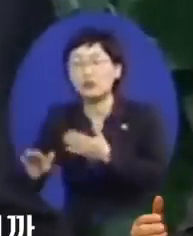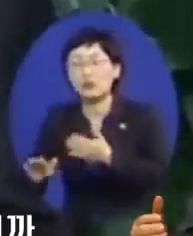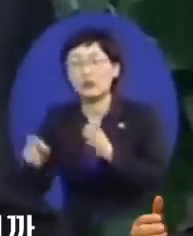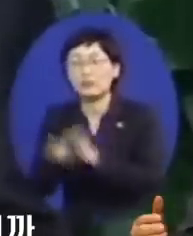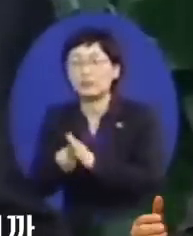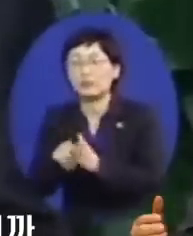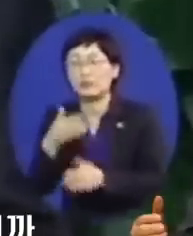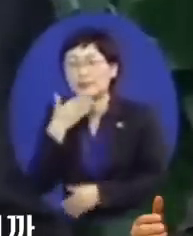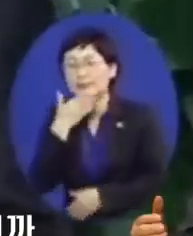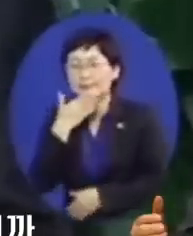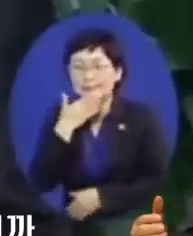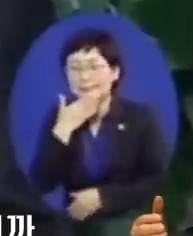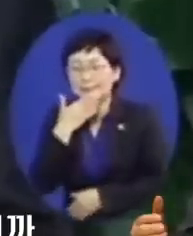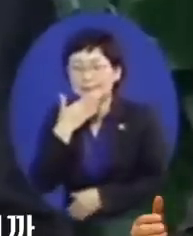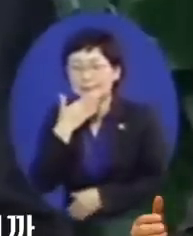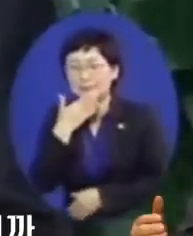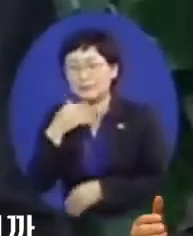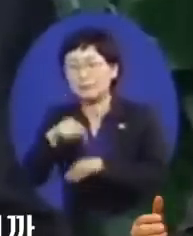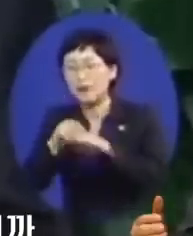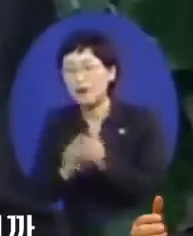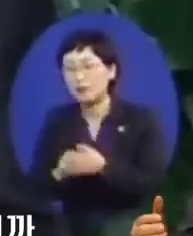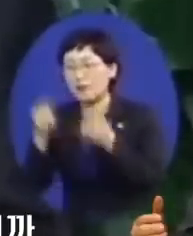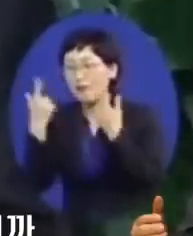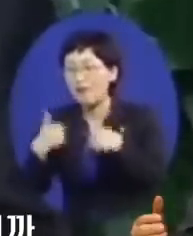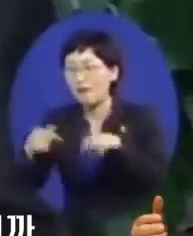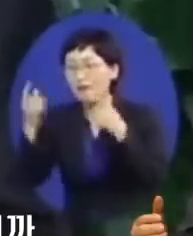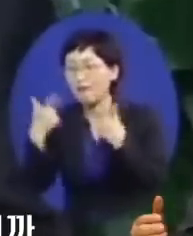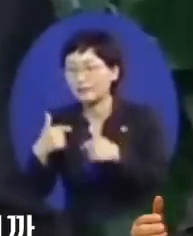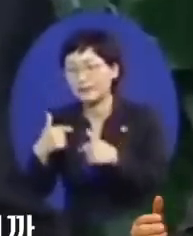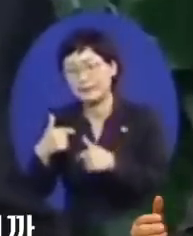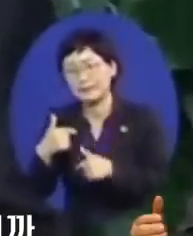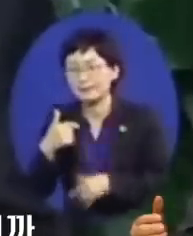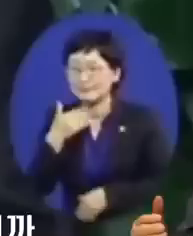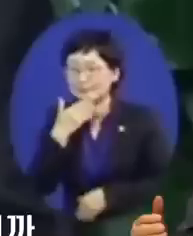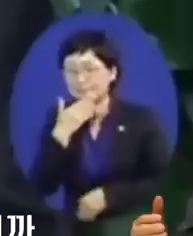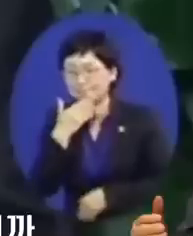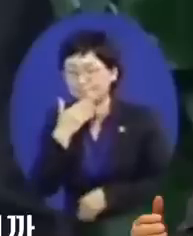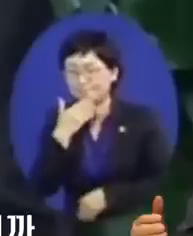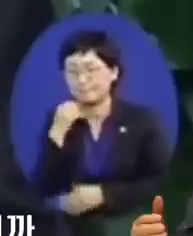믿어서 마음이 늘 달랑달랑하면